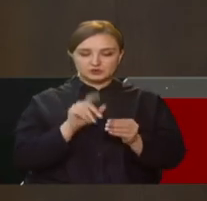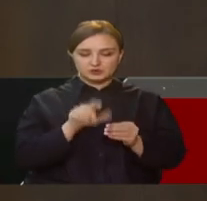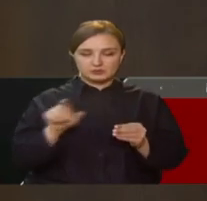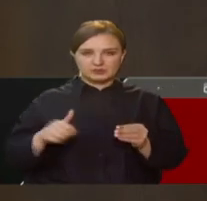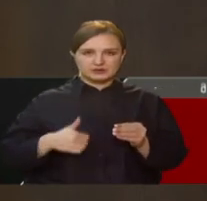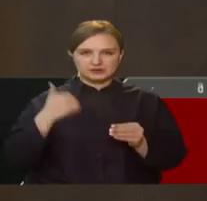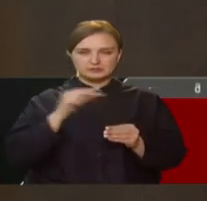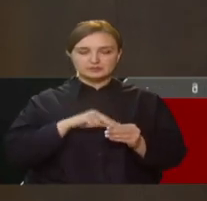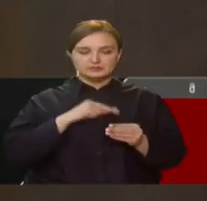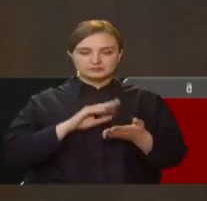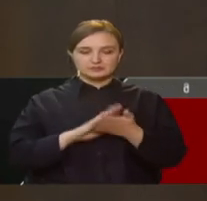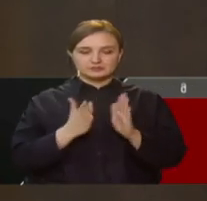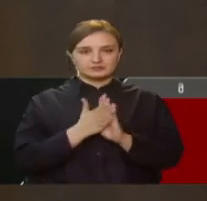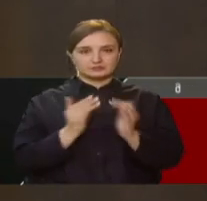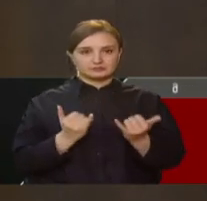ռոգորիցա